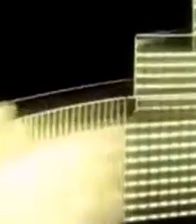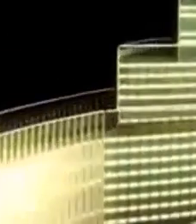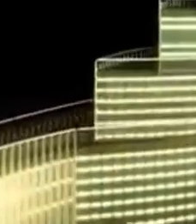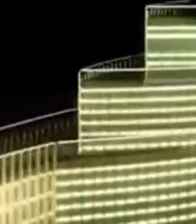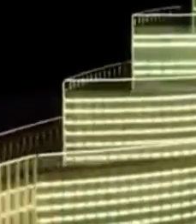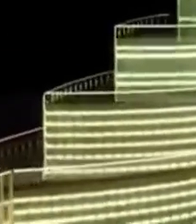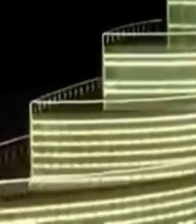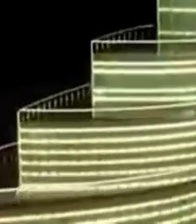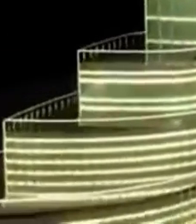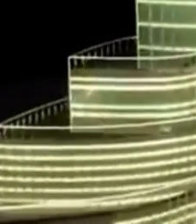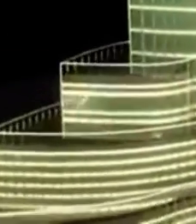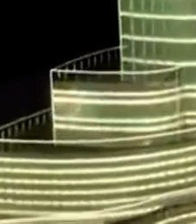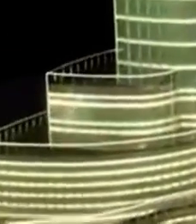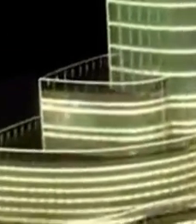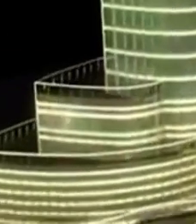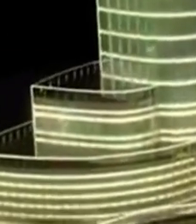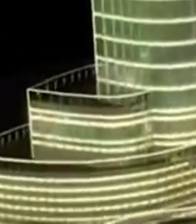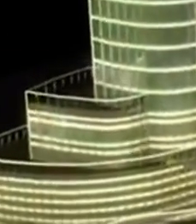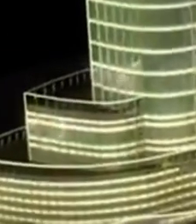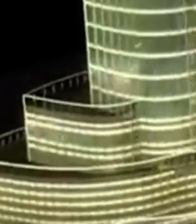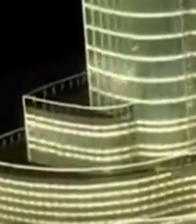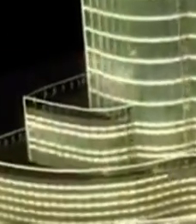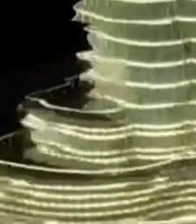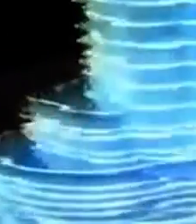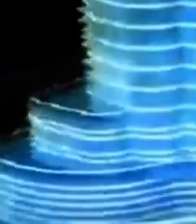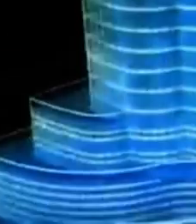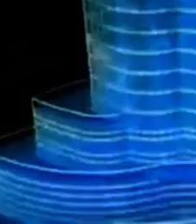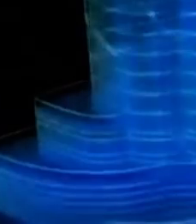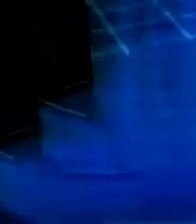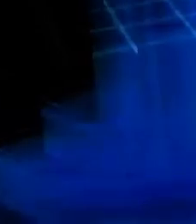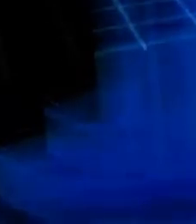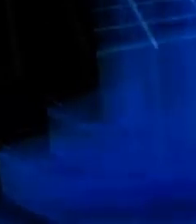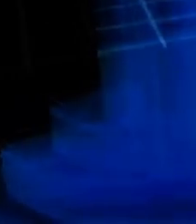بيل وفريقه بتصميم نظام هيكلي جديد.